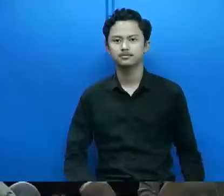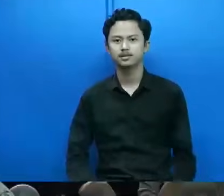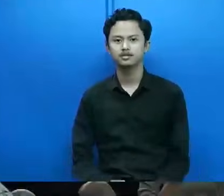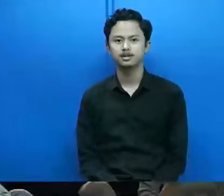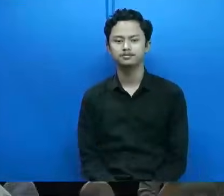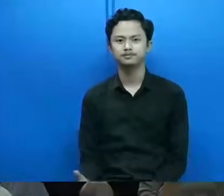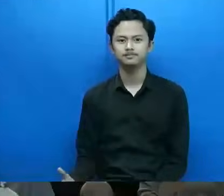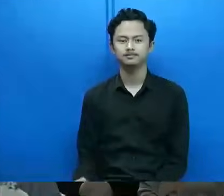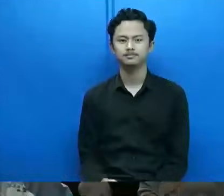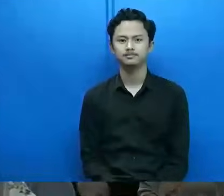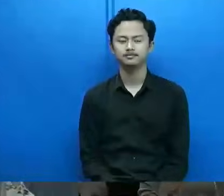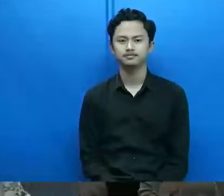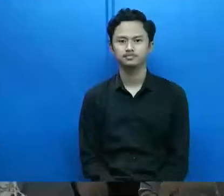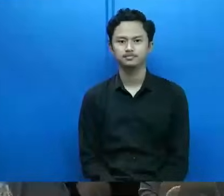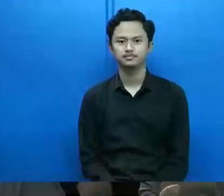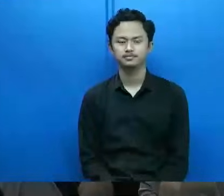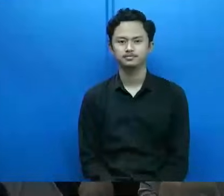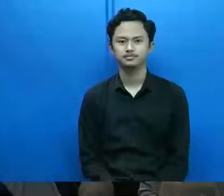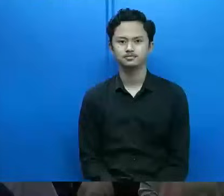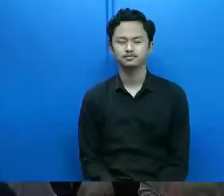Agak mundur lagi.